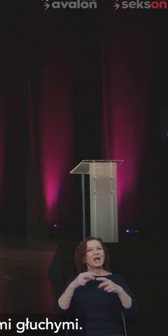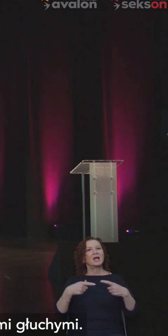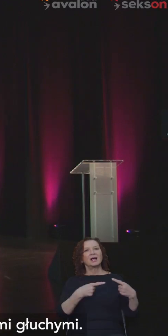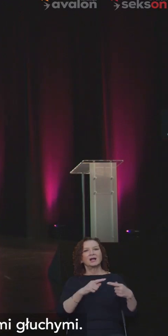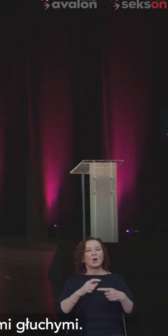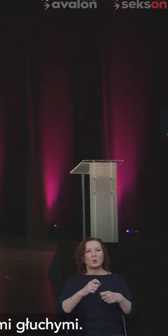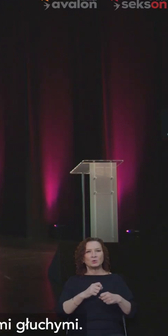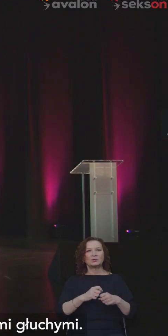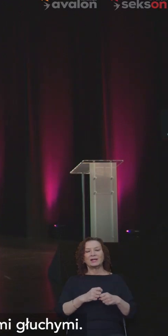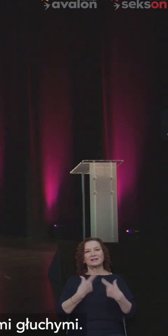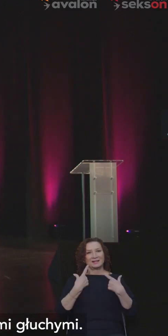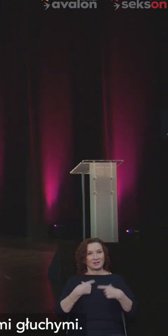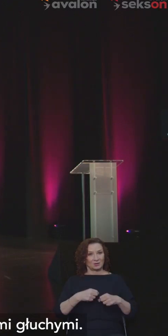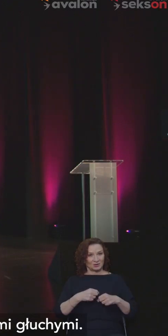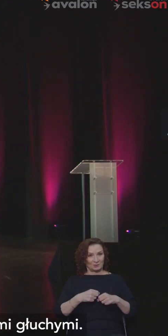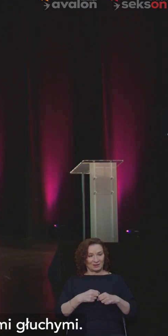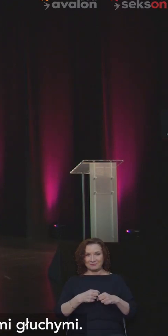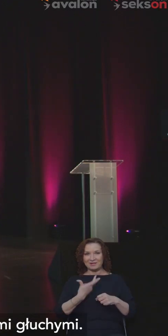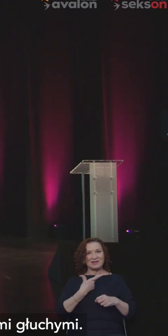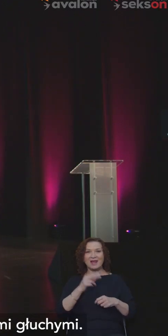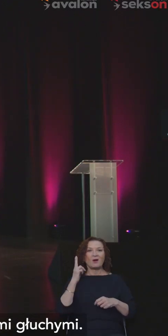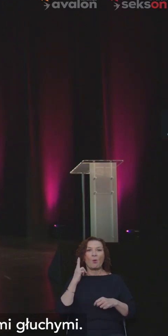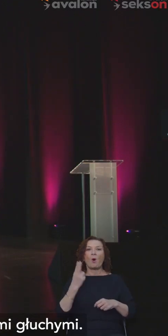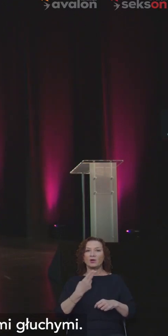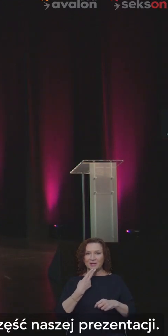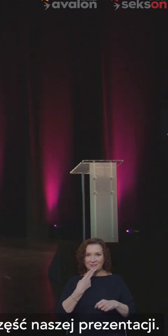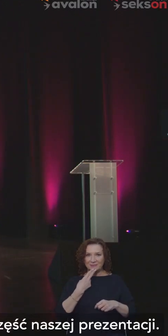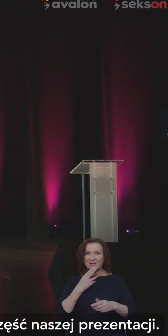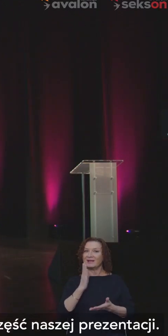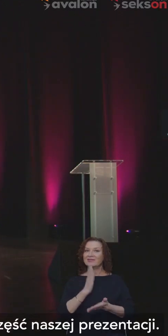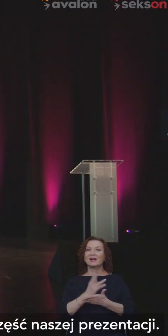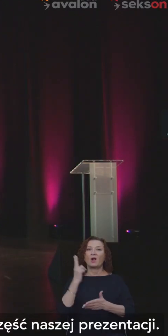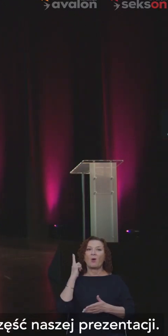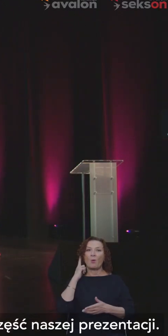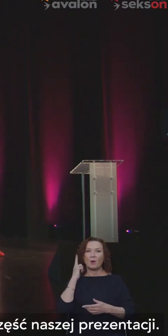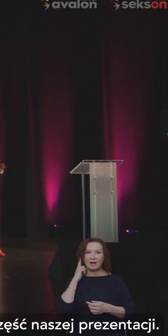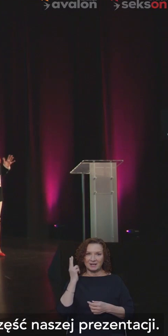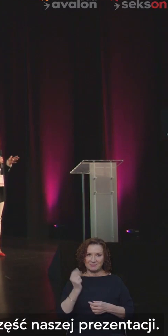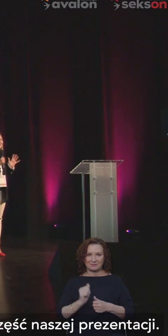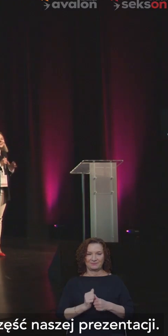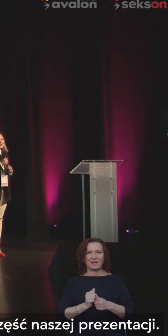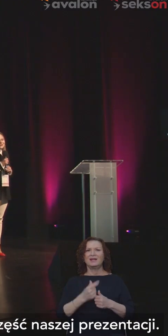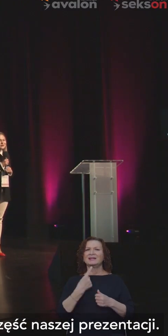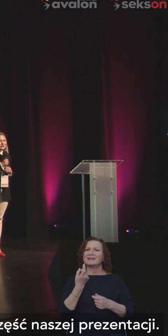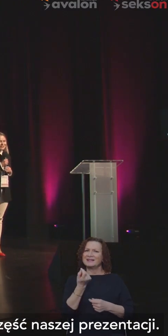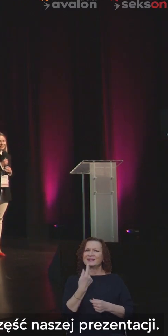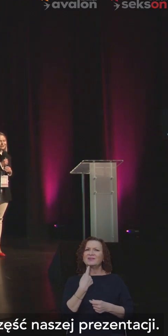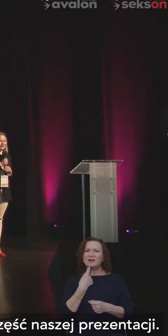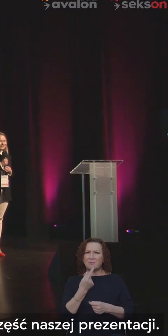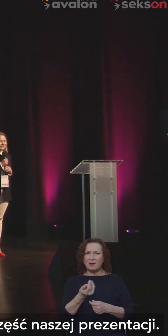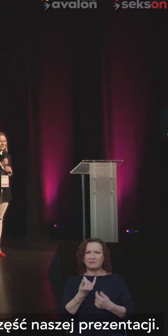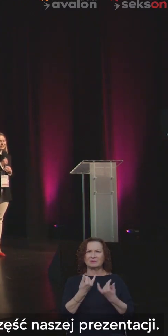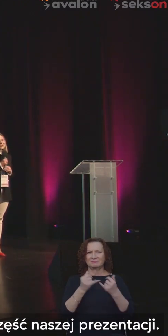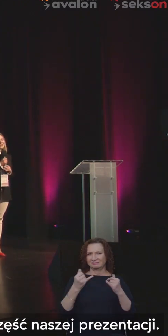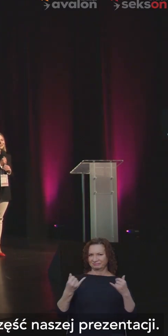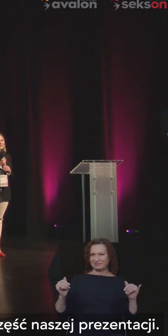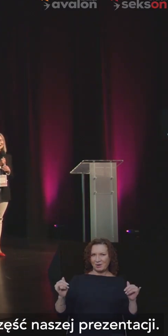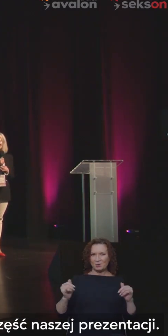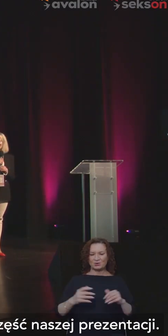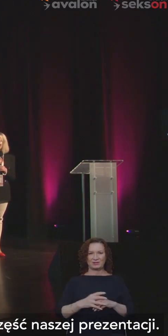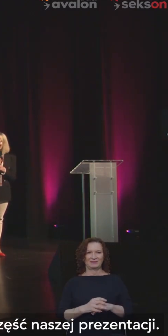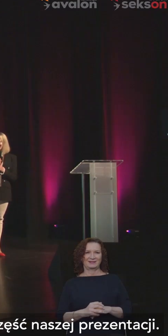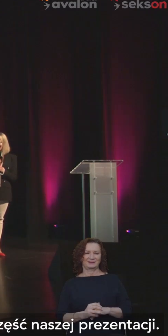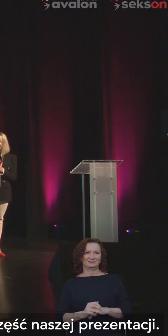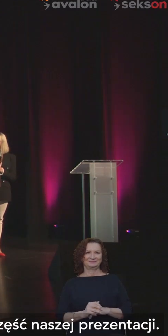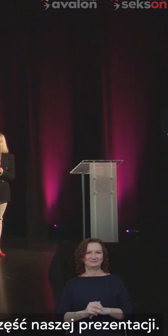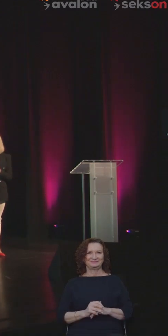głuchoniemymi absolutnie, a z osobami głuchymi. To za chwilkę zresztą wyjaśnię, jaka to jest różnica. To będzie też część